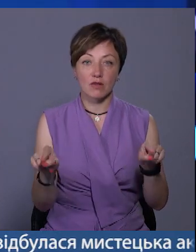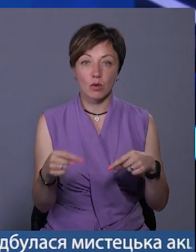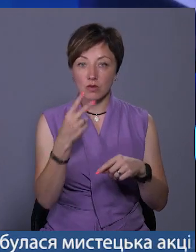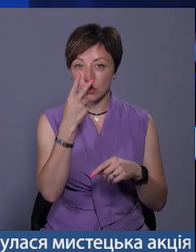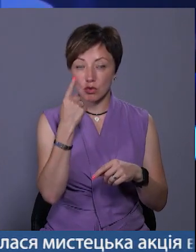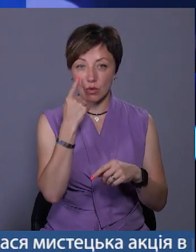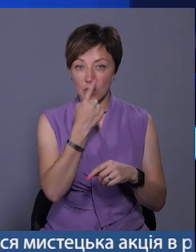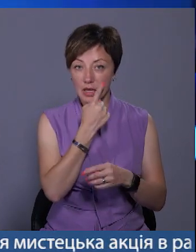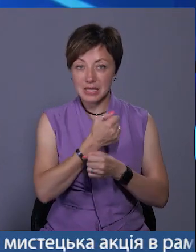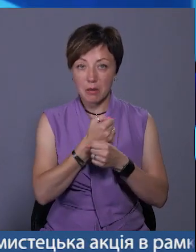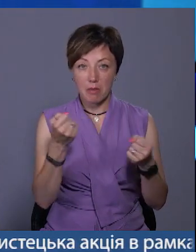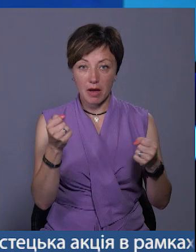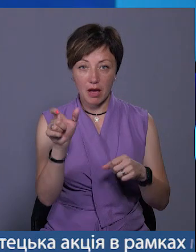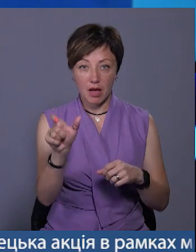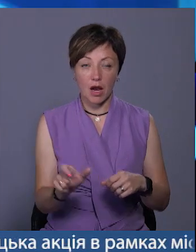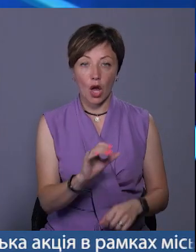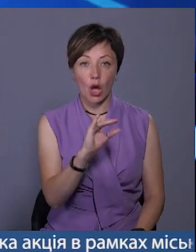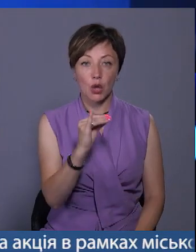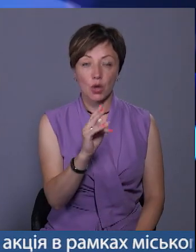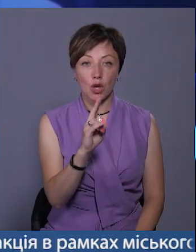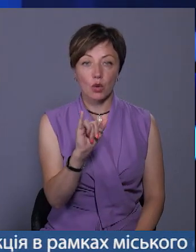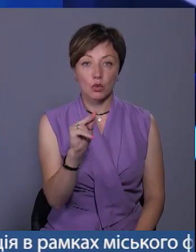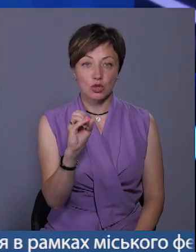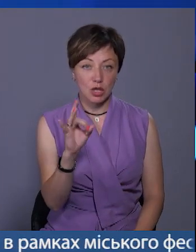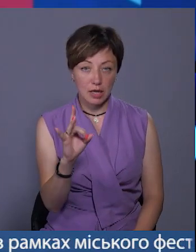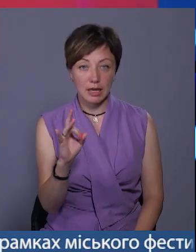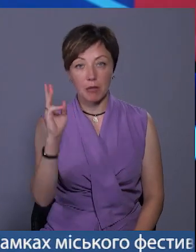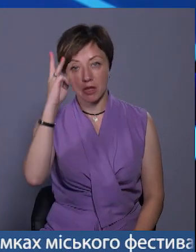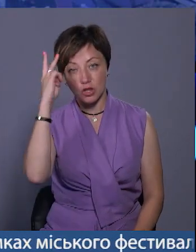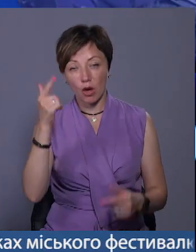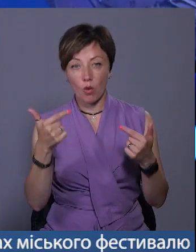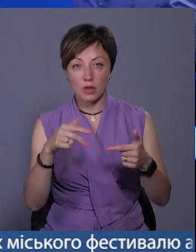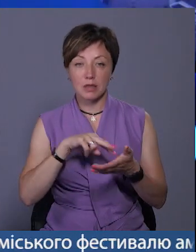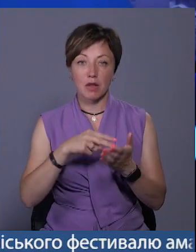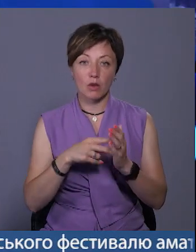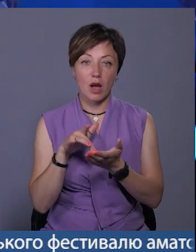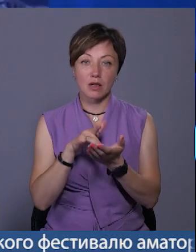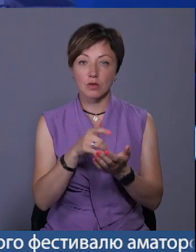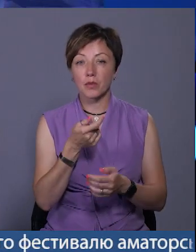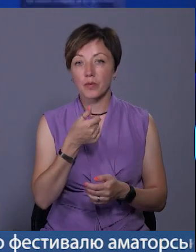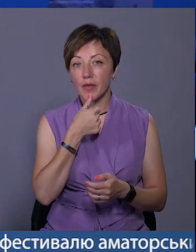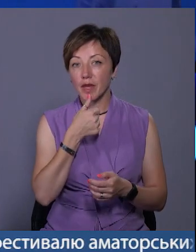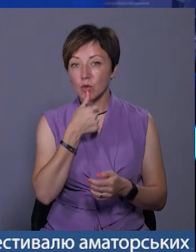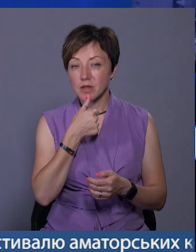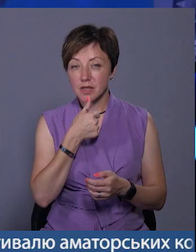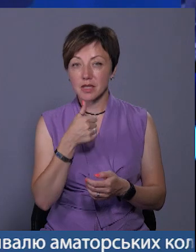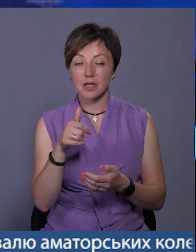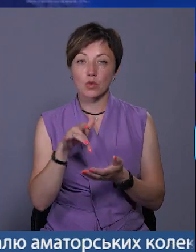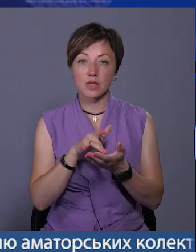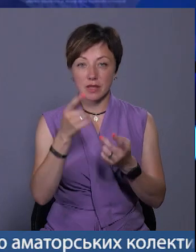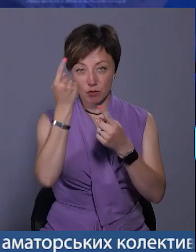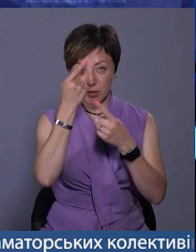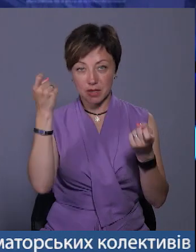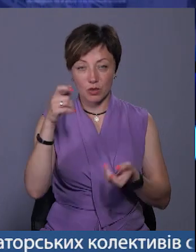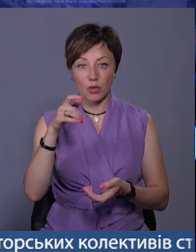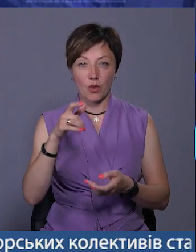для сапера Юрія Кучера. Для хмельничан і гостей міста запланована екскурсія з дегустацією від